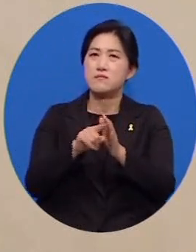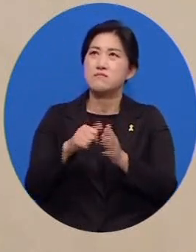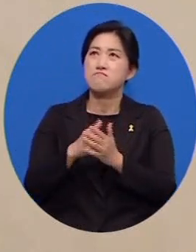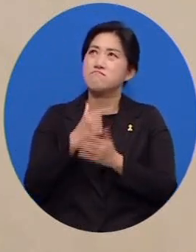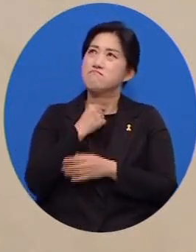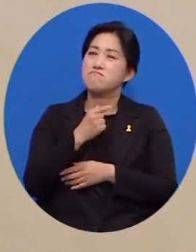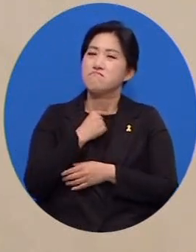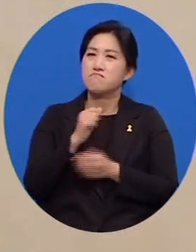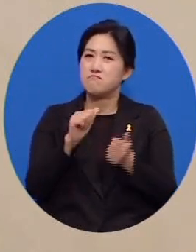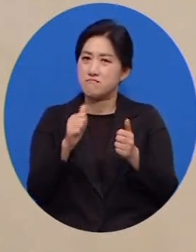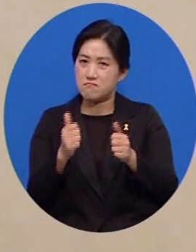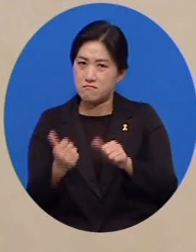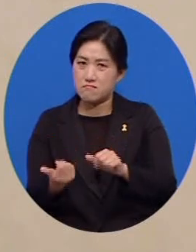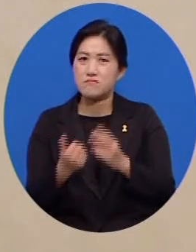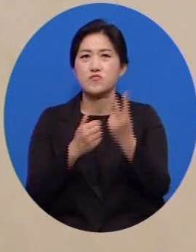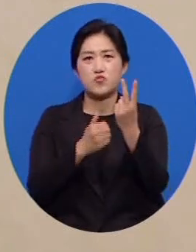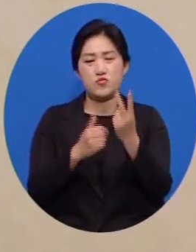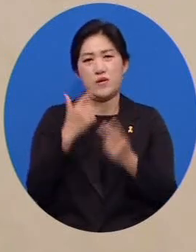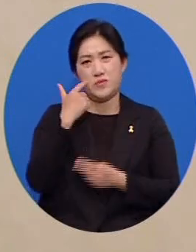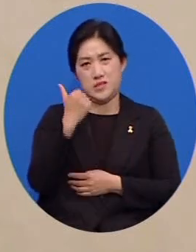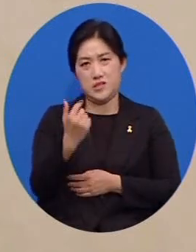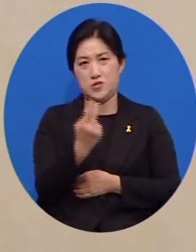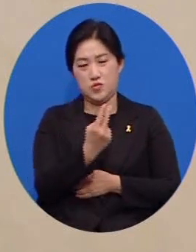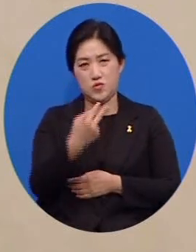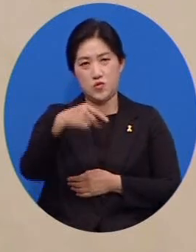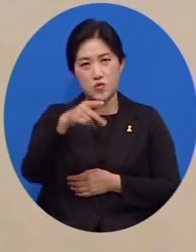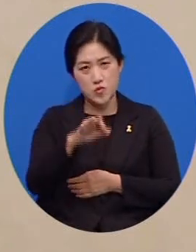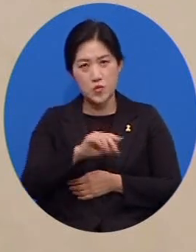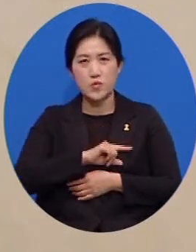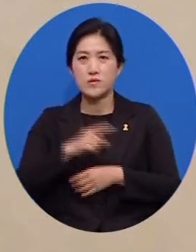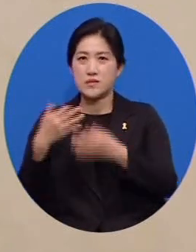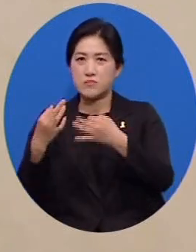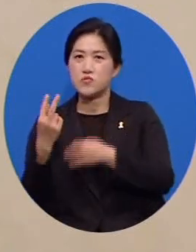손영대, 김종성님의 명복을 빕니다.